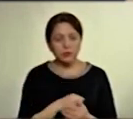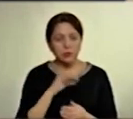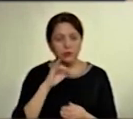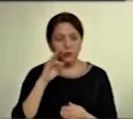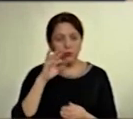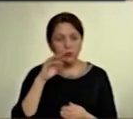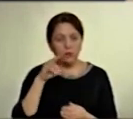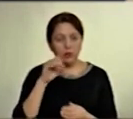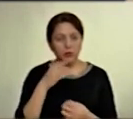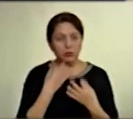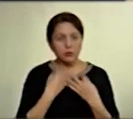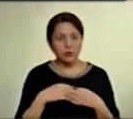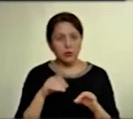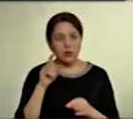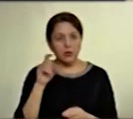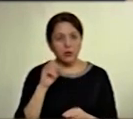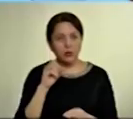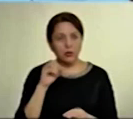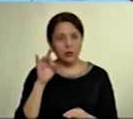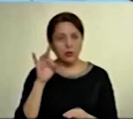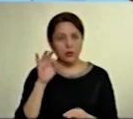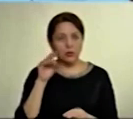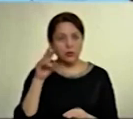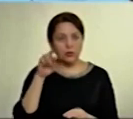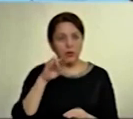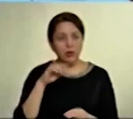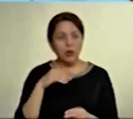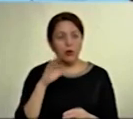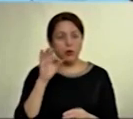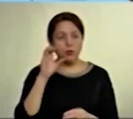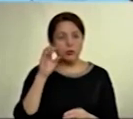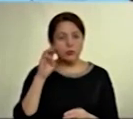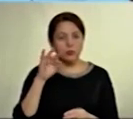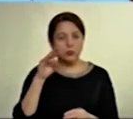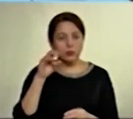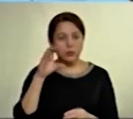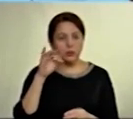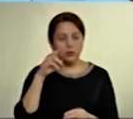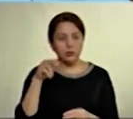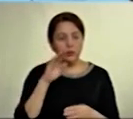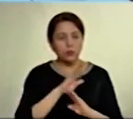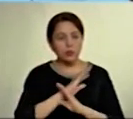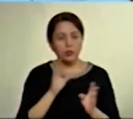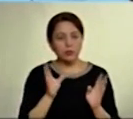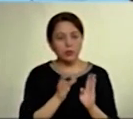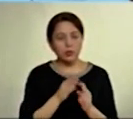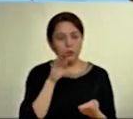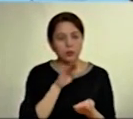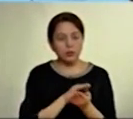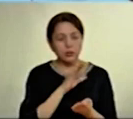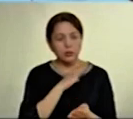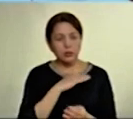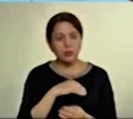Yunonlar ozodligi Xironiya ostonasida halok bo'lganlar bilan birgalikda dafn qilindi. Ya'ni Yunon